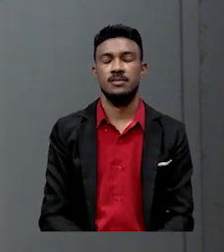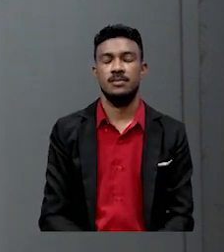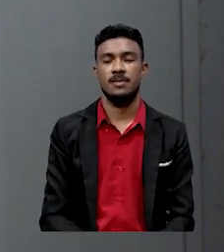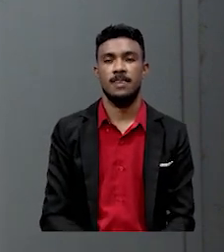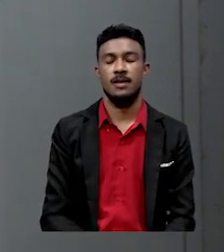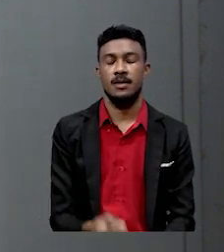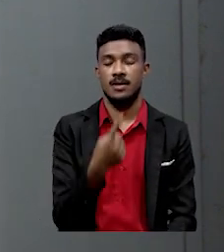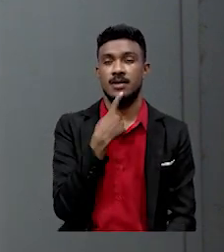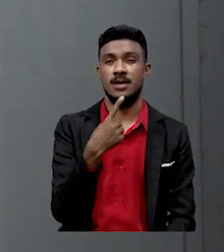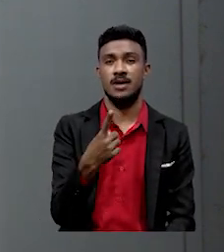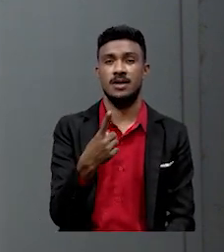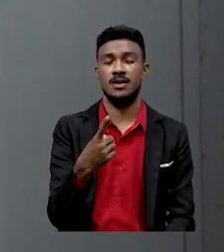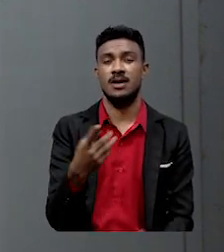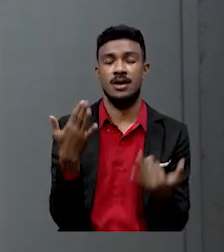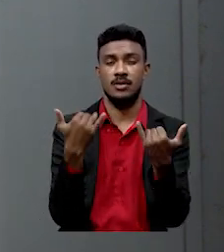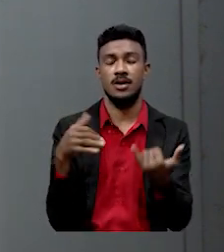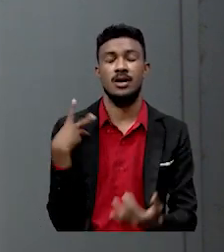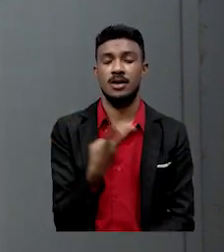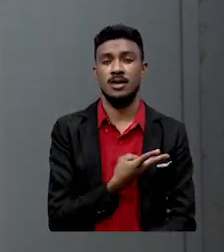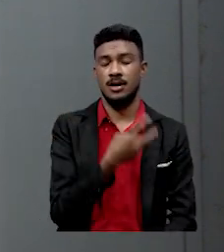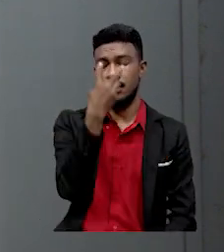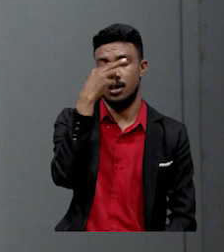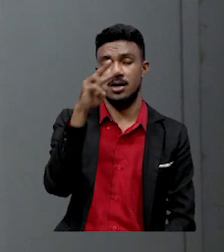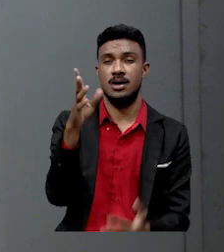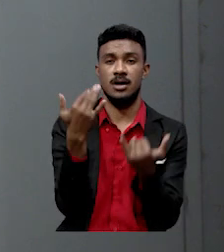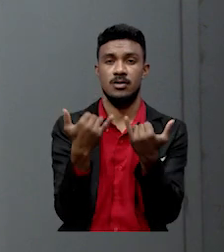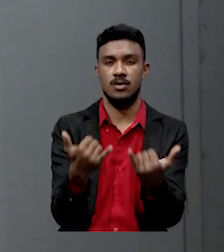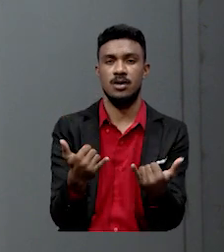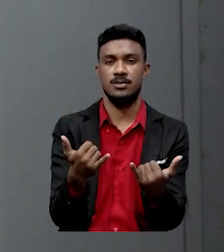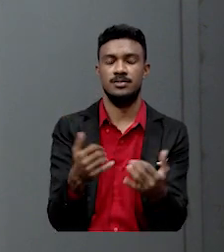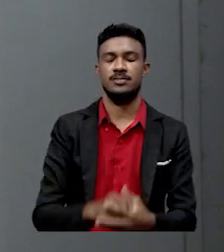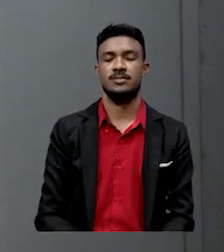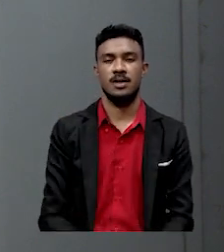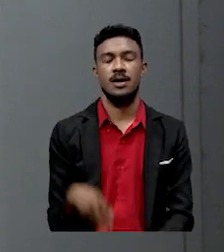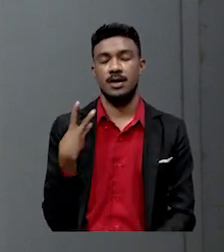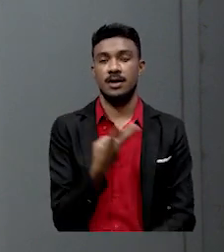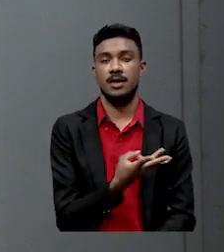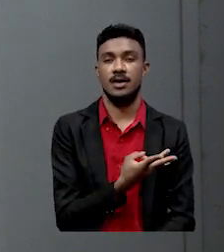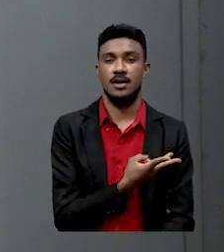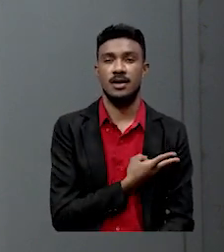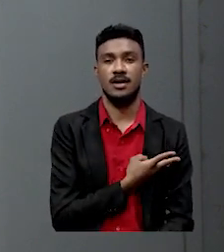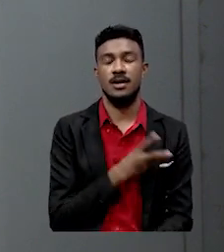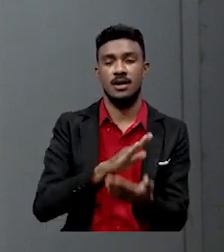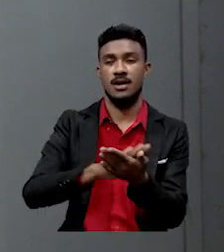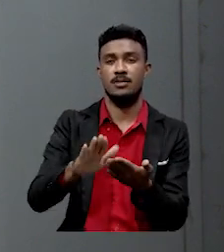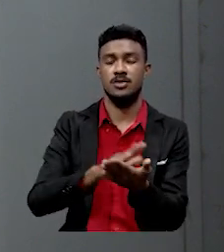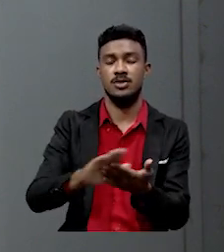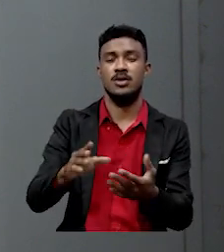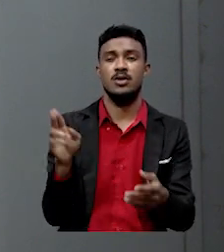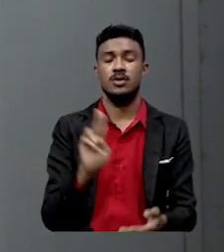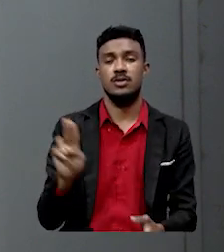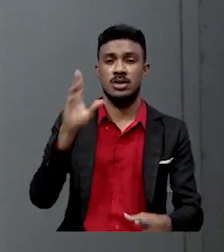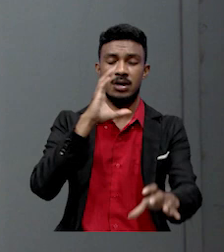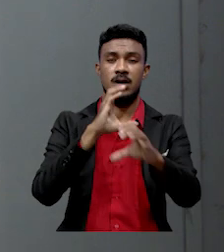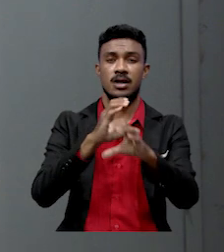kerja ke actualmente itu hari kata agora datang nene itu manualmente itu sih usa kereta lima